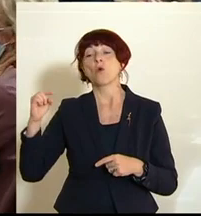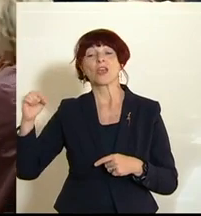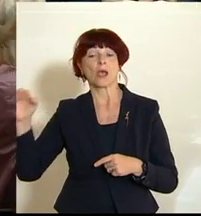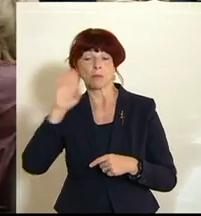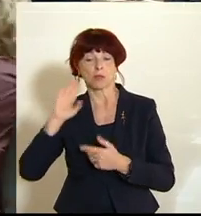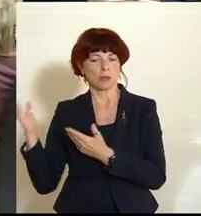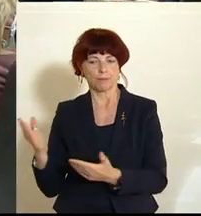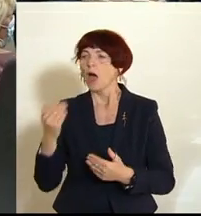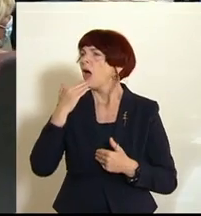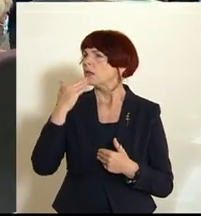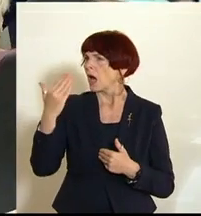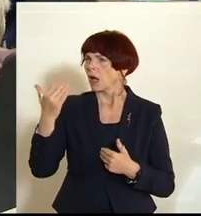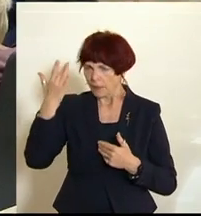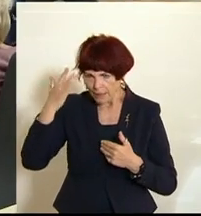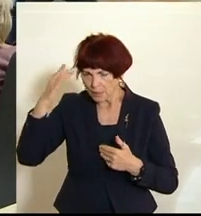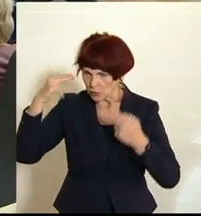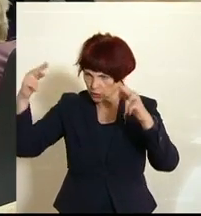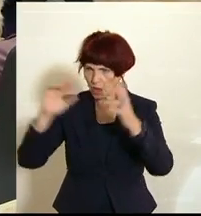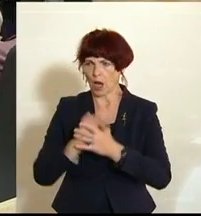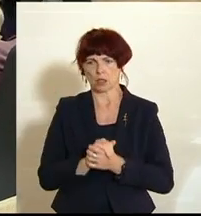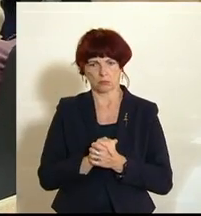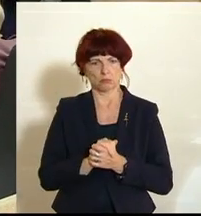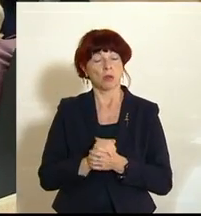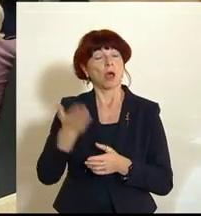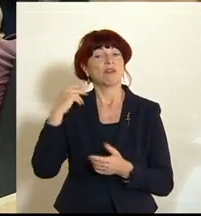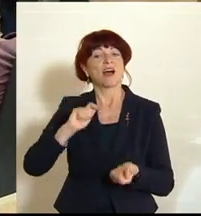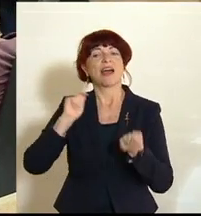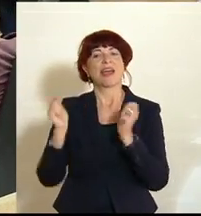dass das Nachtragsbudget ausreichend Zeit hat, von den anderen Parteien begutachtet zu werden.